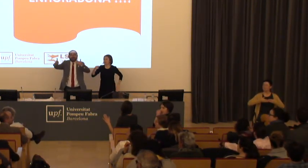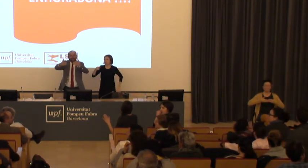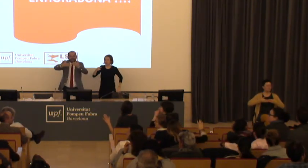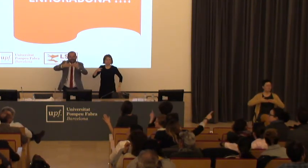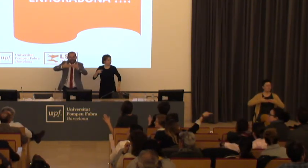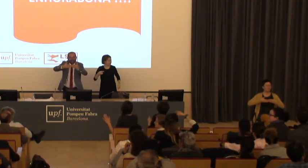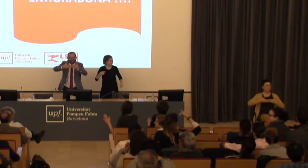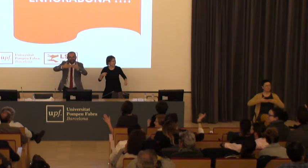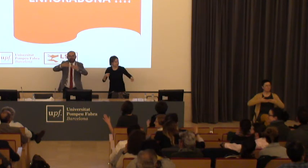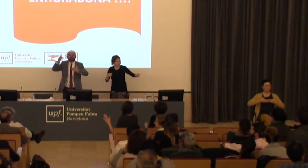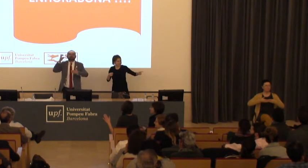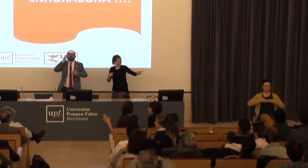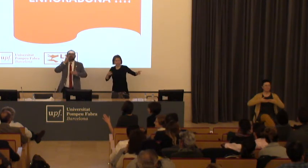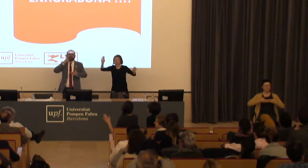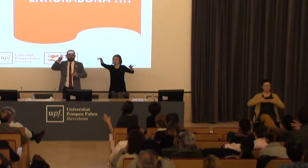ara